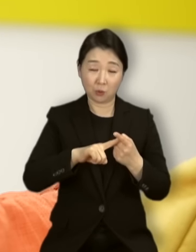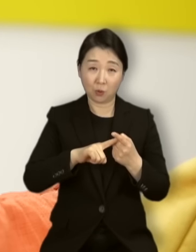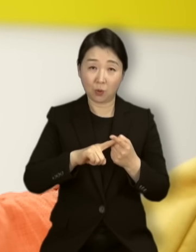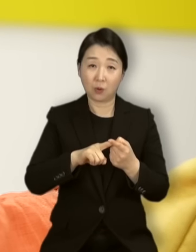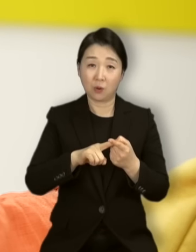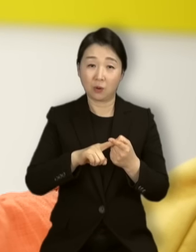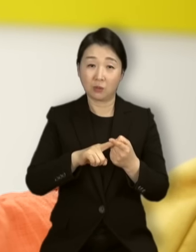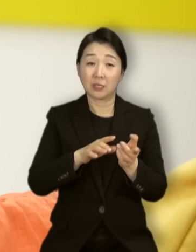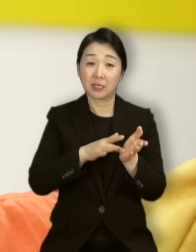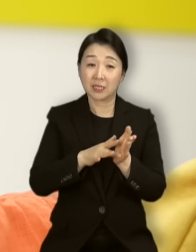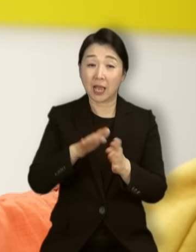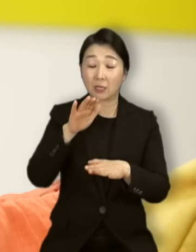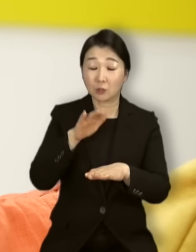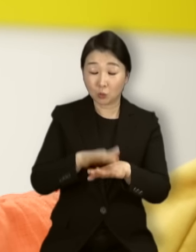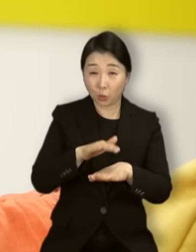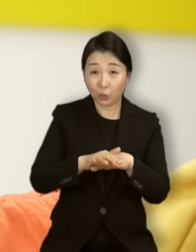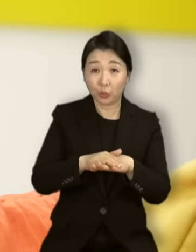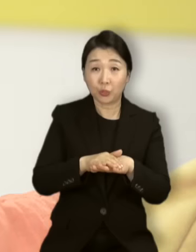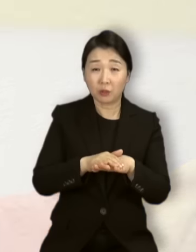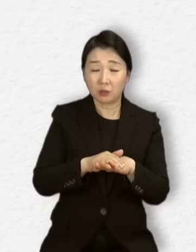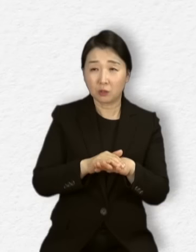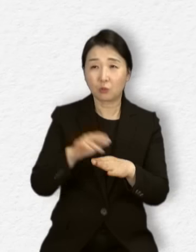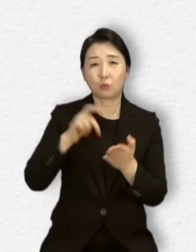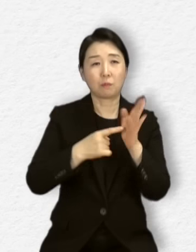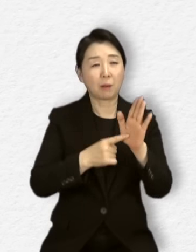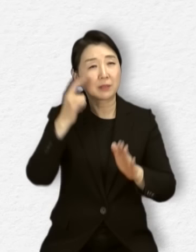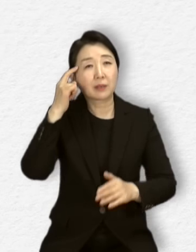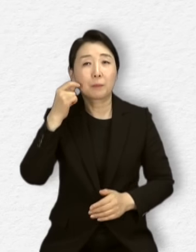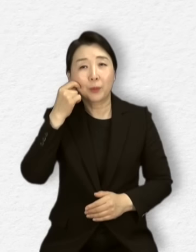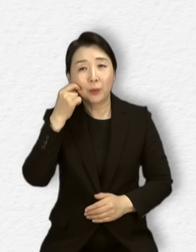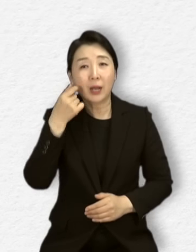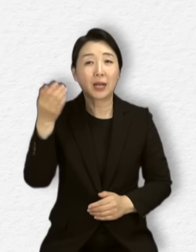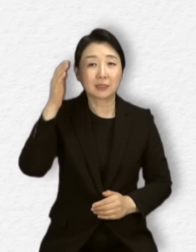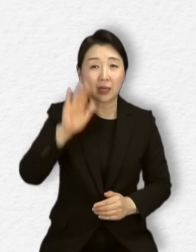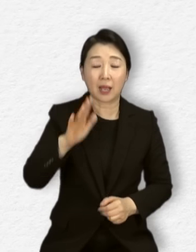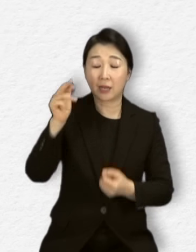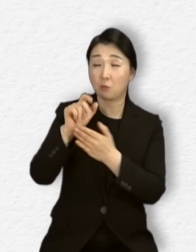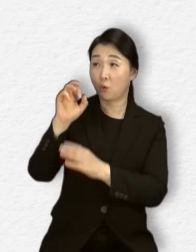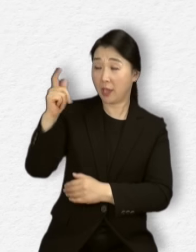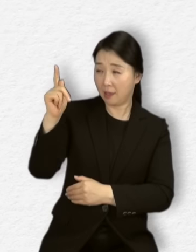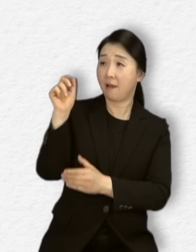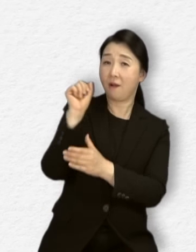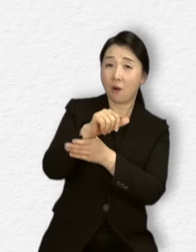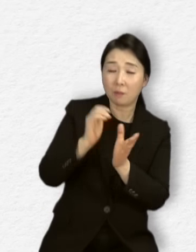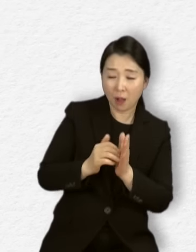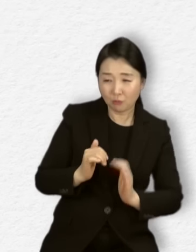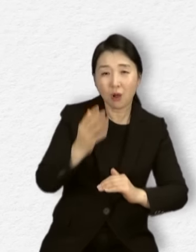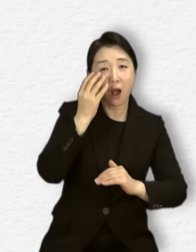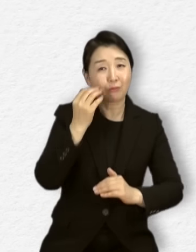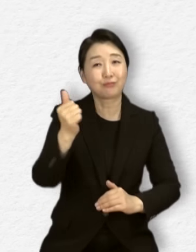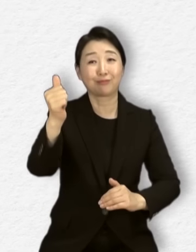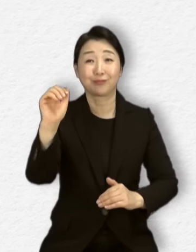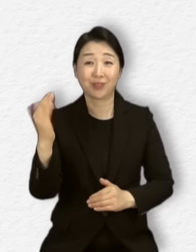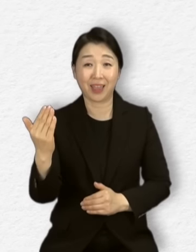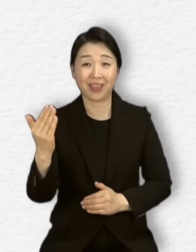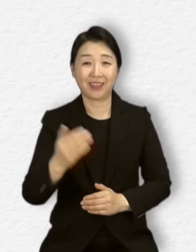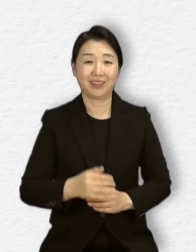앨 자체 발매할 생각도 없었는데네 정말 하나님이 오케이 하시니까네 후르룩